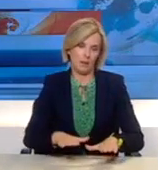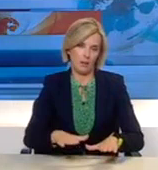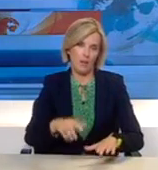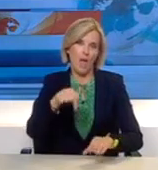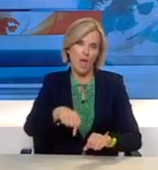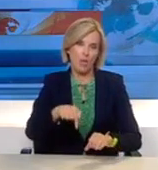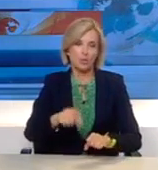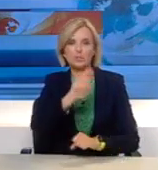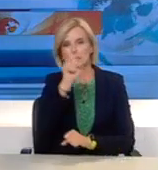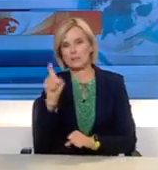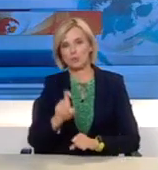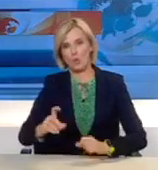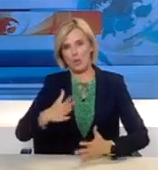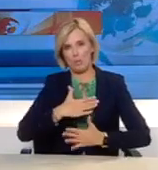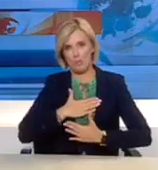διαστήματα.